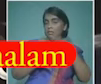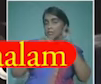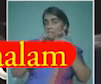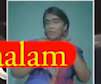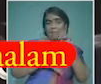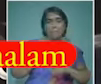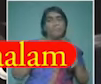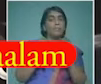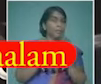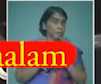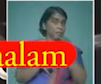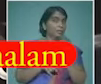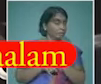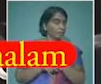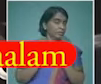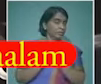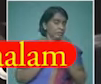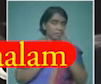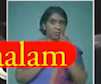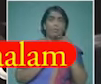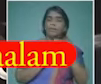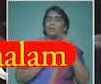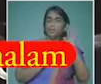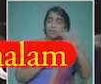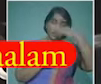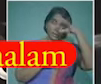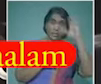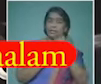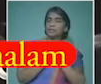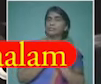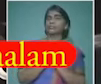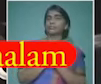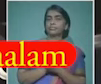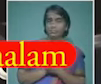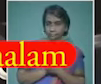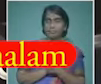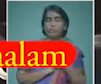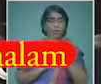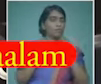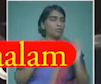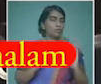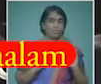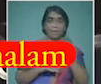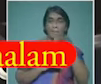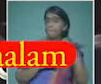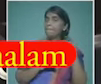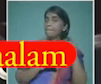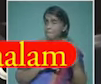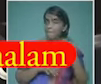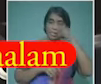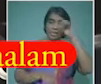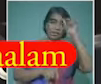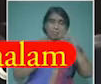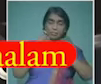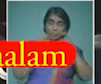ஒரு பகுதியிலே அதை சிங்களமயமாக்குகின்ற நோக்கத்தோடு தான் அந்த செயல்பாடு மேற்கொள்ளப்பட்டிருக்கின்றது. தொல்பொருள் திணைக்களத்தினுடைய பணி என்பது தொல்பொருள்